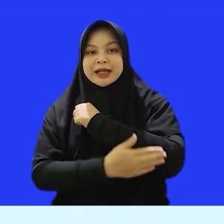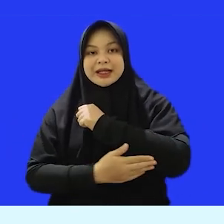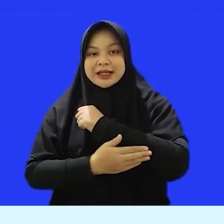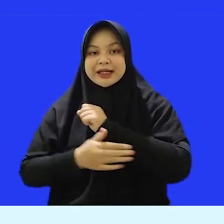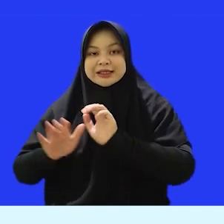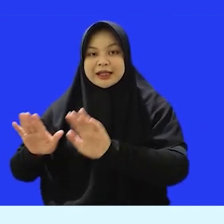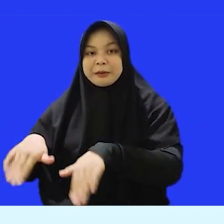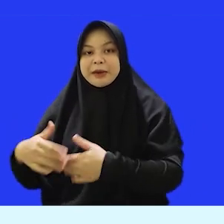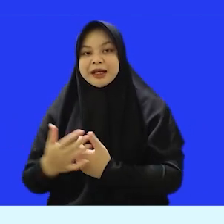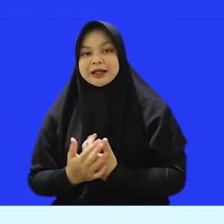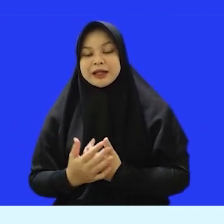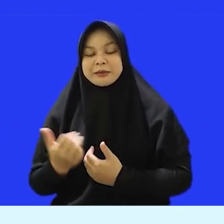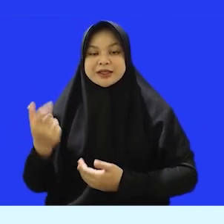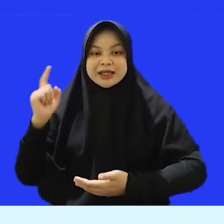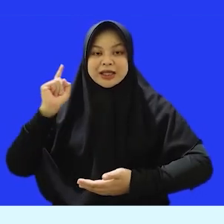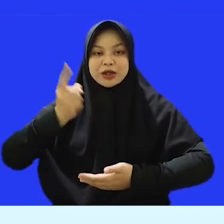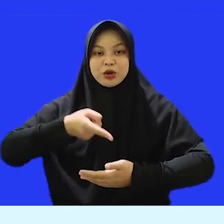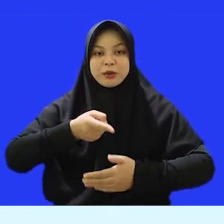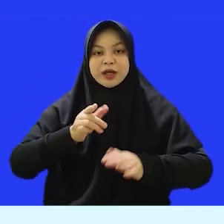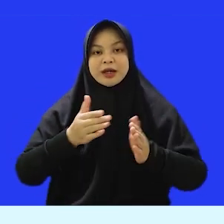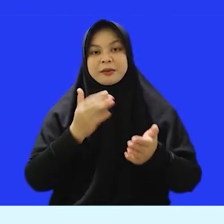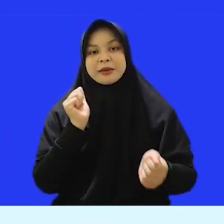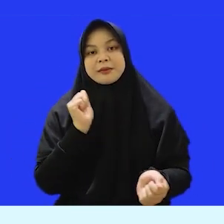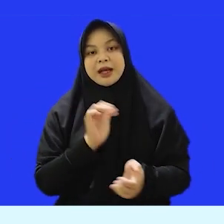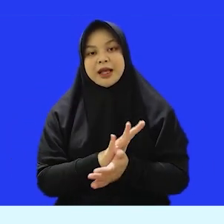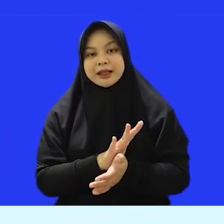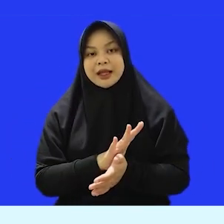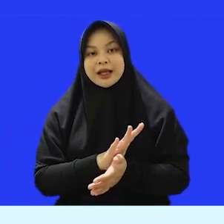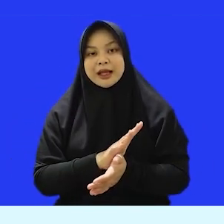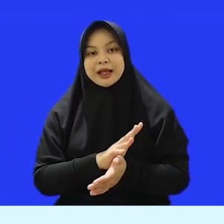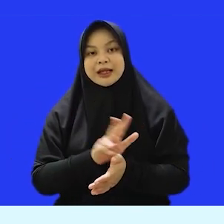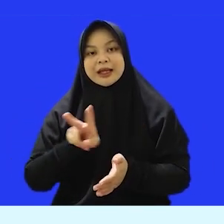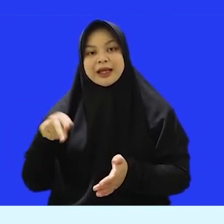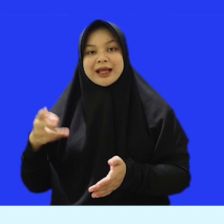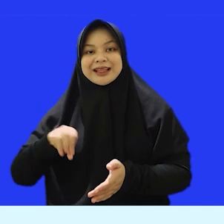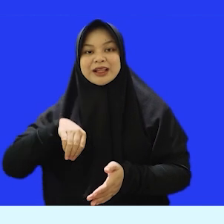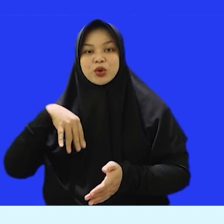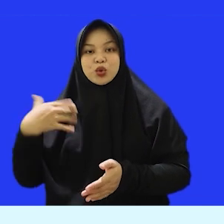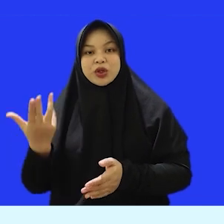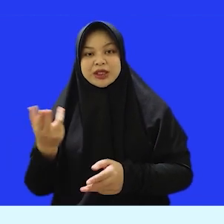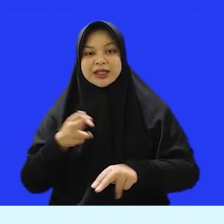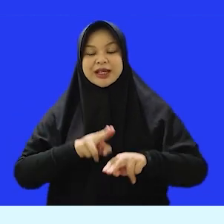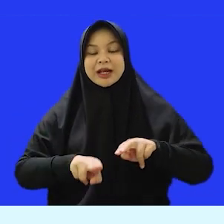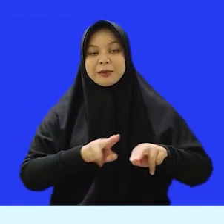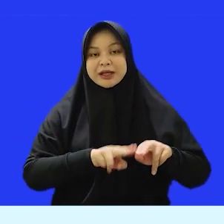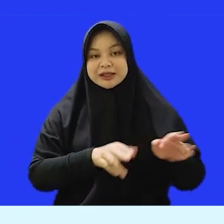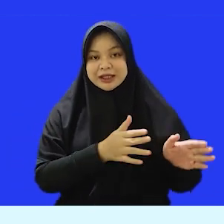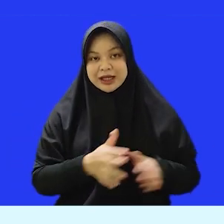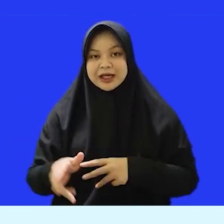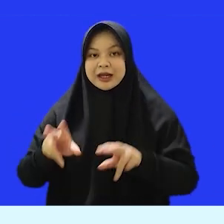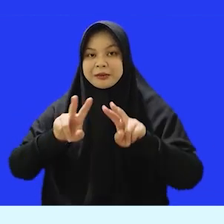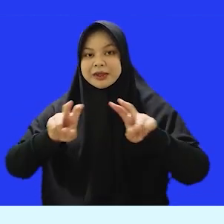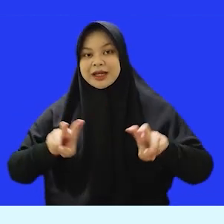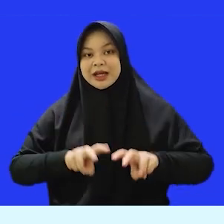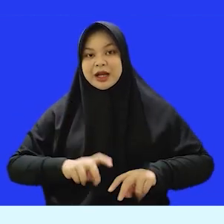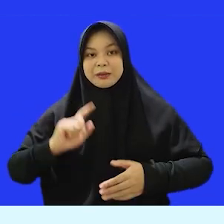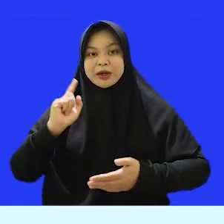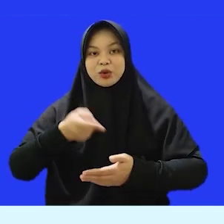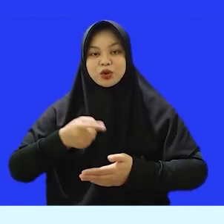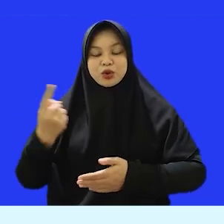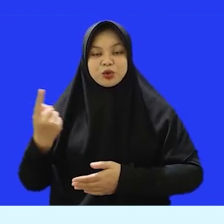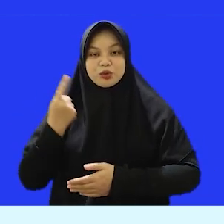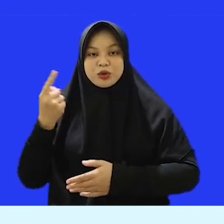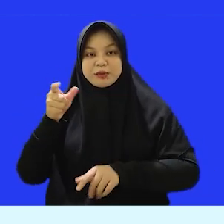bisa dituntut adalah pembatalan disertai ganti rugi dan rehabilitasi. Penyidik atau penuntut umum atau pihak